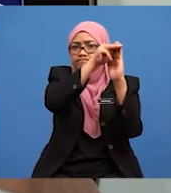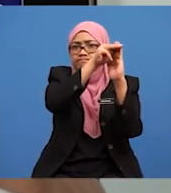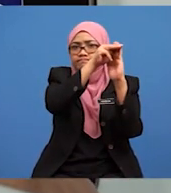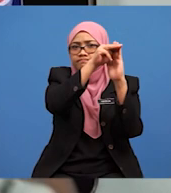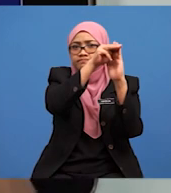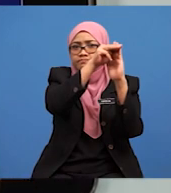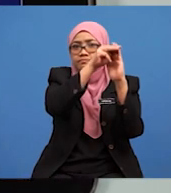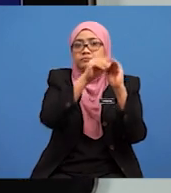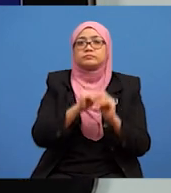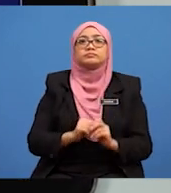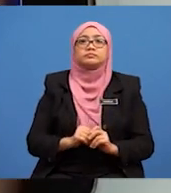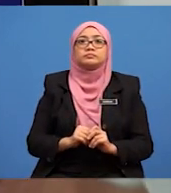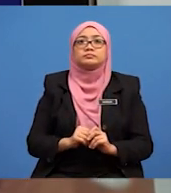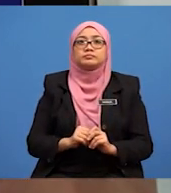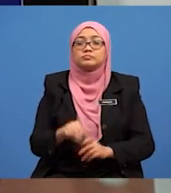2.